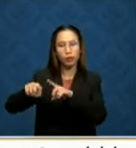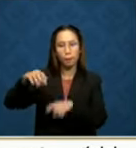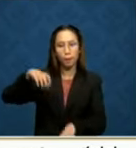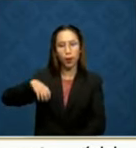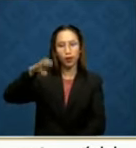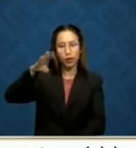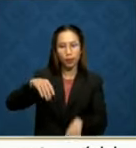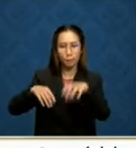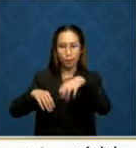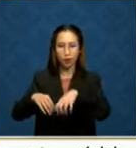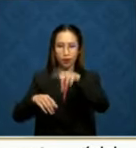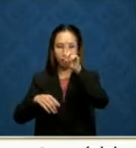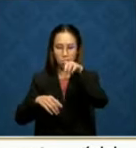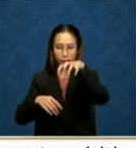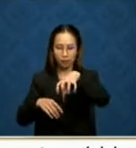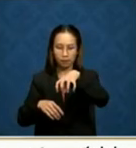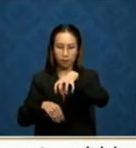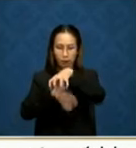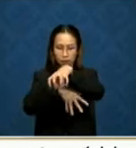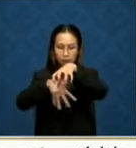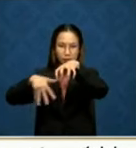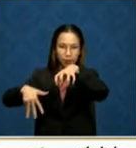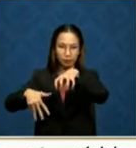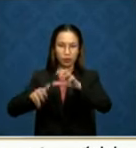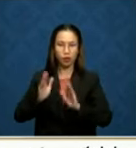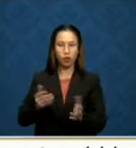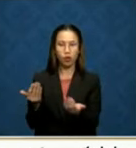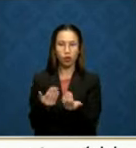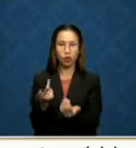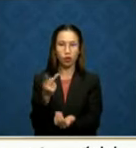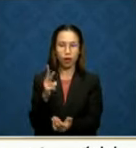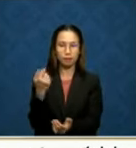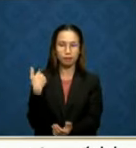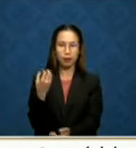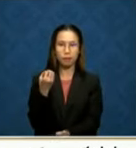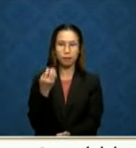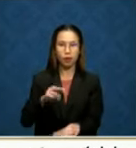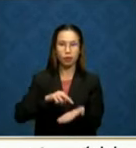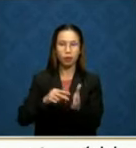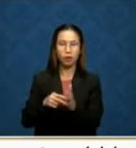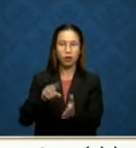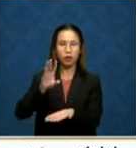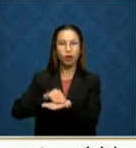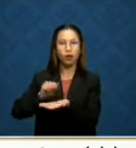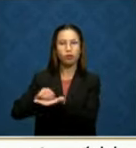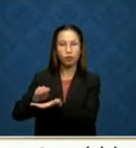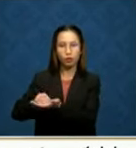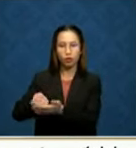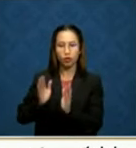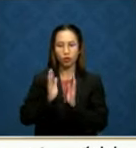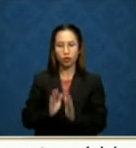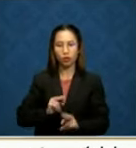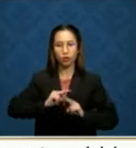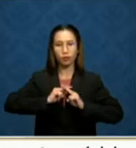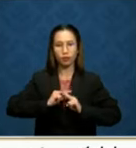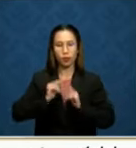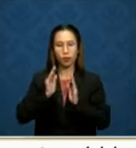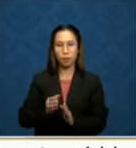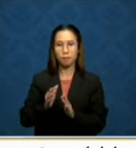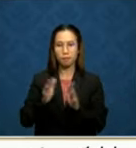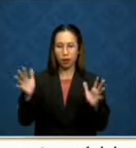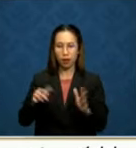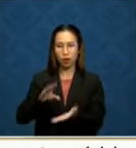ิษัทเดียวกันทำให้มีฐานลกค้าจำนวนมากซึนนไถึงการเก็บรวบรวมข้อมูลส่วบุคคลของผู้บริภกอย